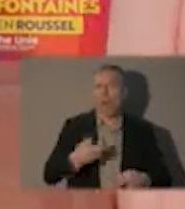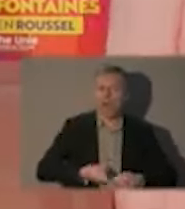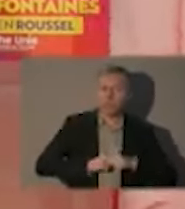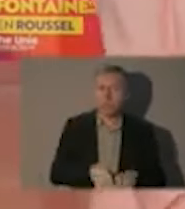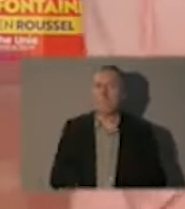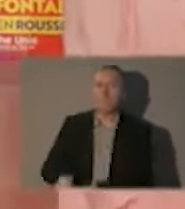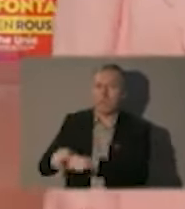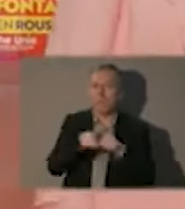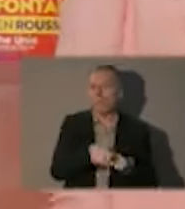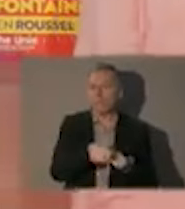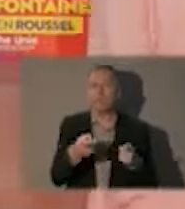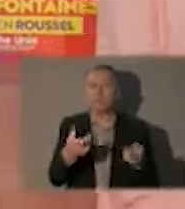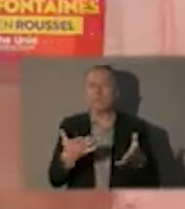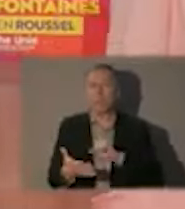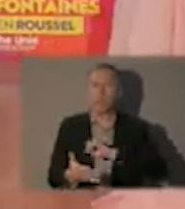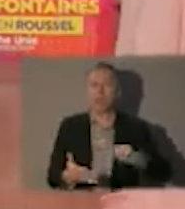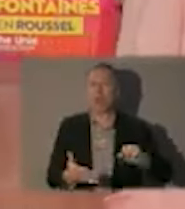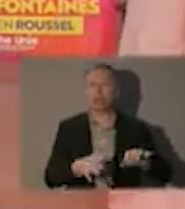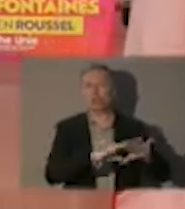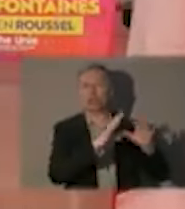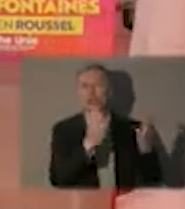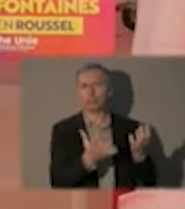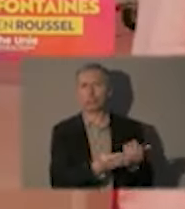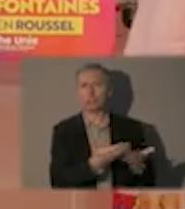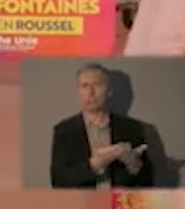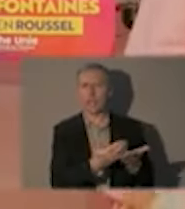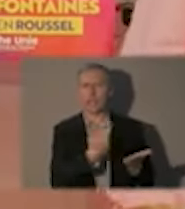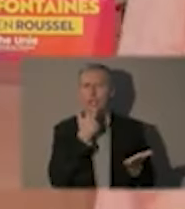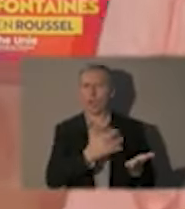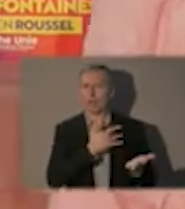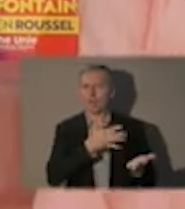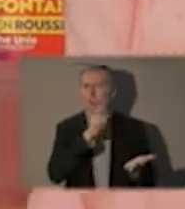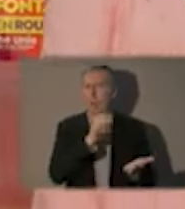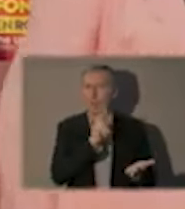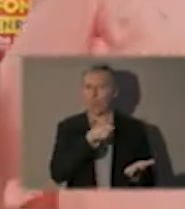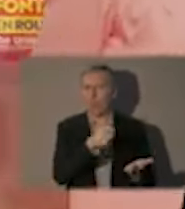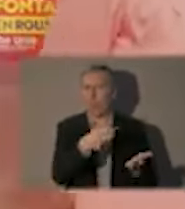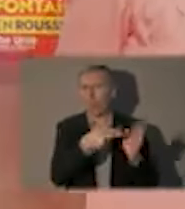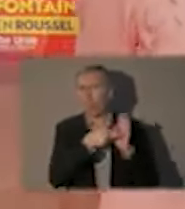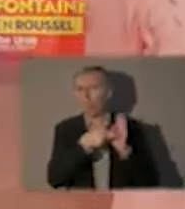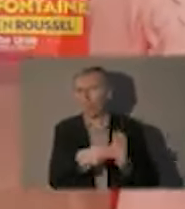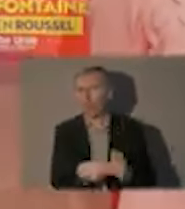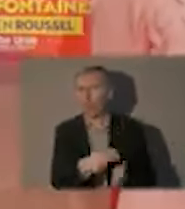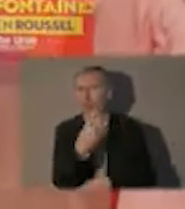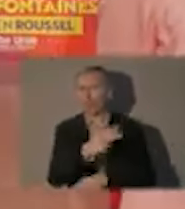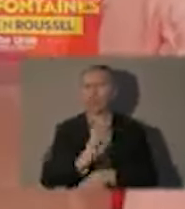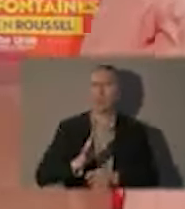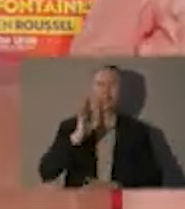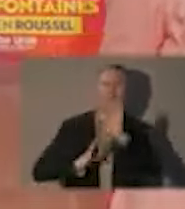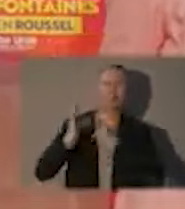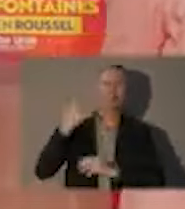commune, c'est que la gauche n'est utile que si elle est fidèle à sa mission